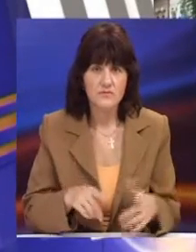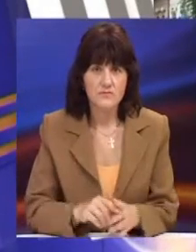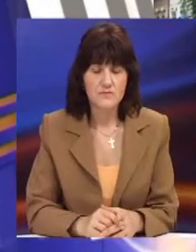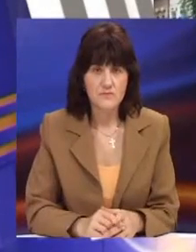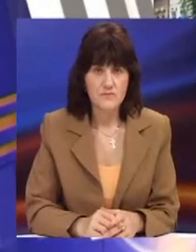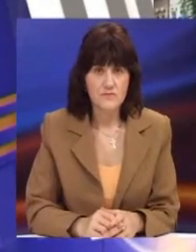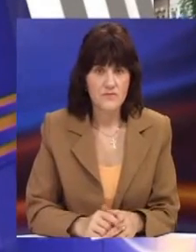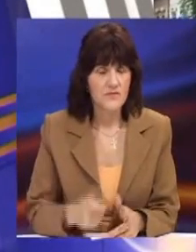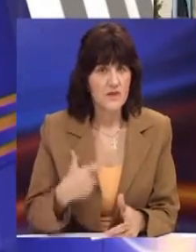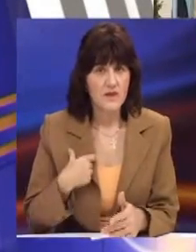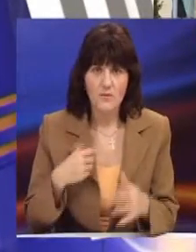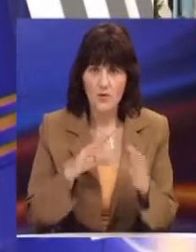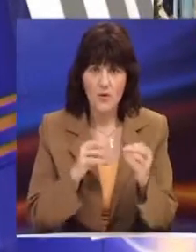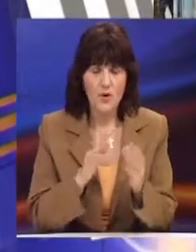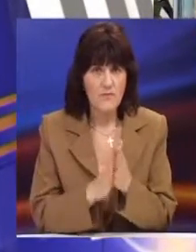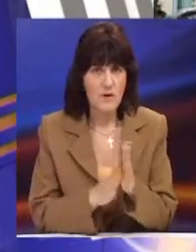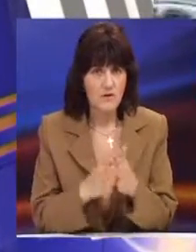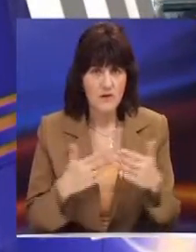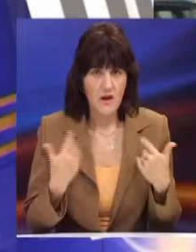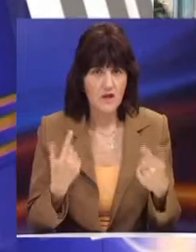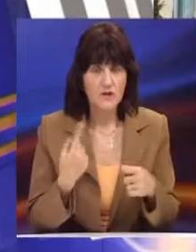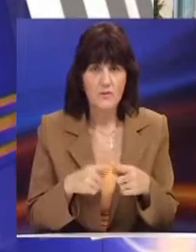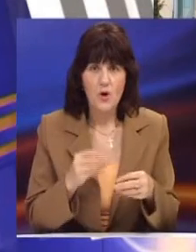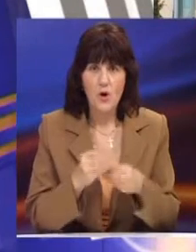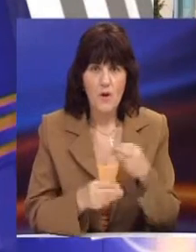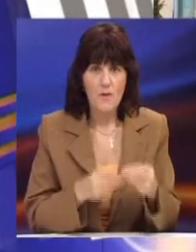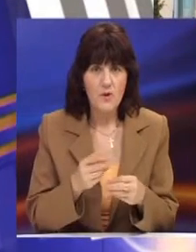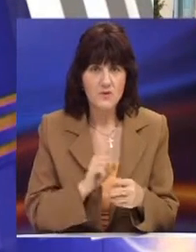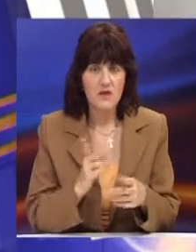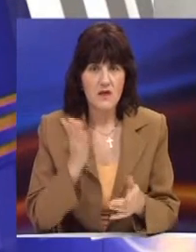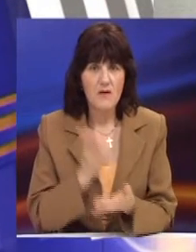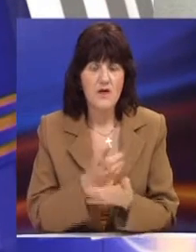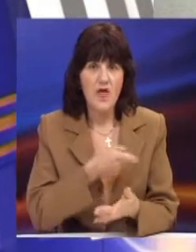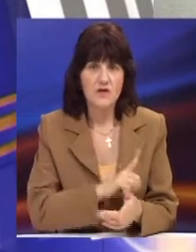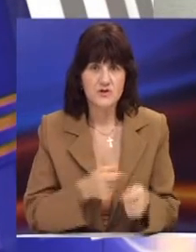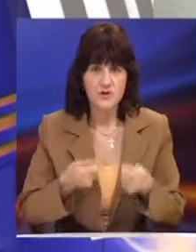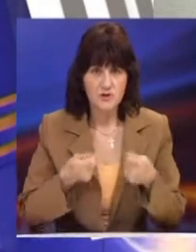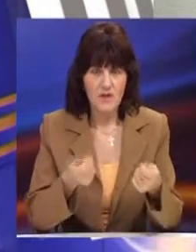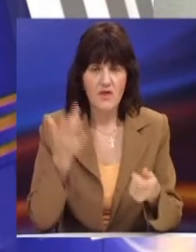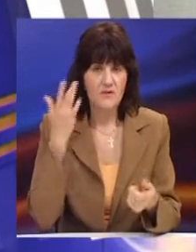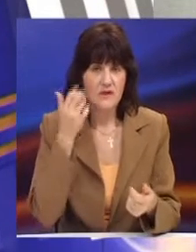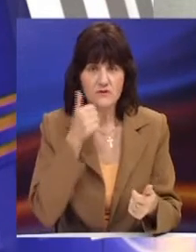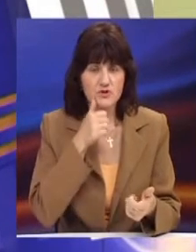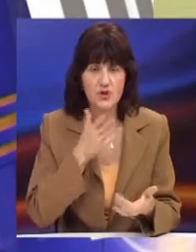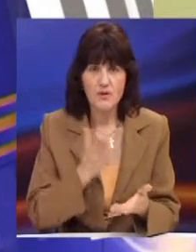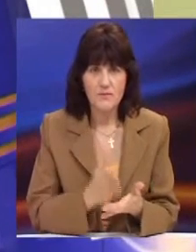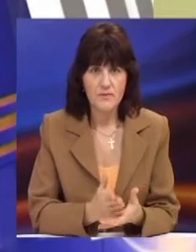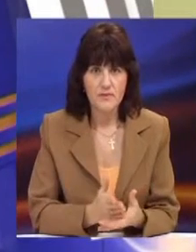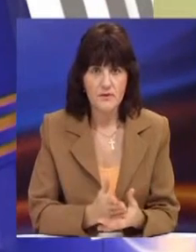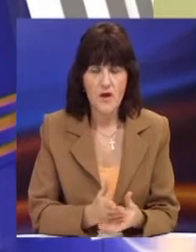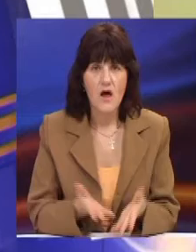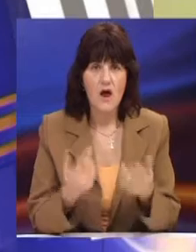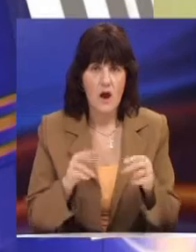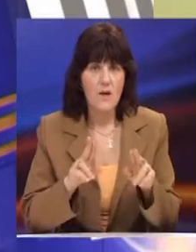U Domu zdravlja kažu da ne mogu da komentarišu konkretan slučaj jer porodica nije uložila zvaničnu žalbu, te da ne znaju šta se tog dana tačno